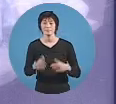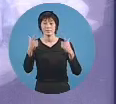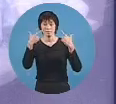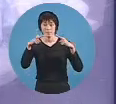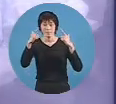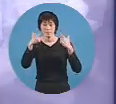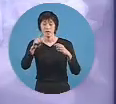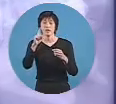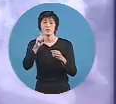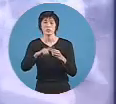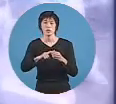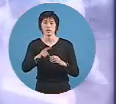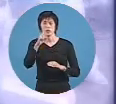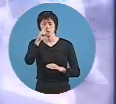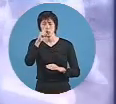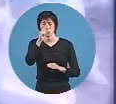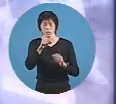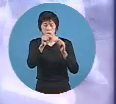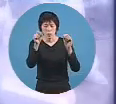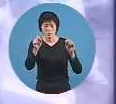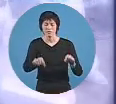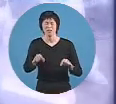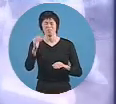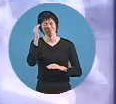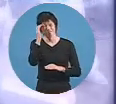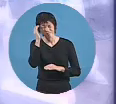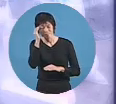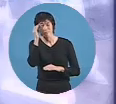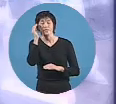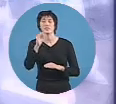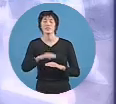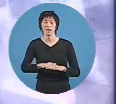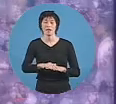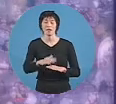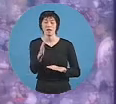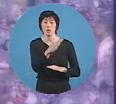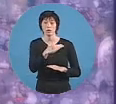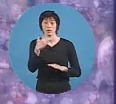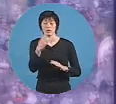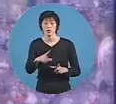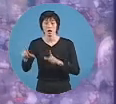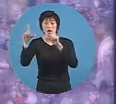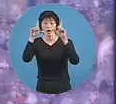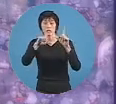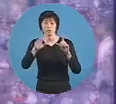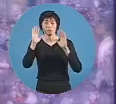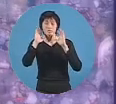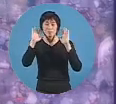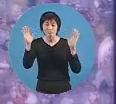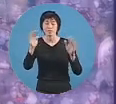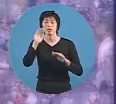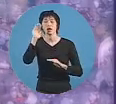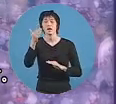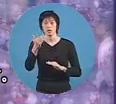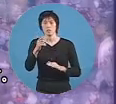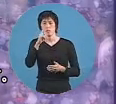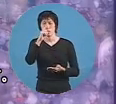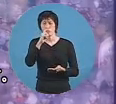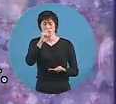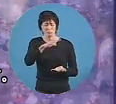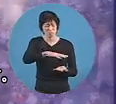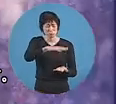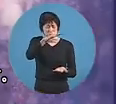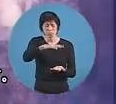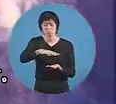年々深刻化するゴミ問題。私たちの生活は物質的には豊かになりましたが、増え続けるゴミ